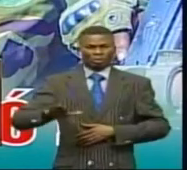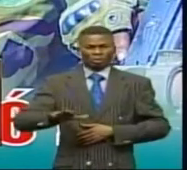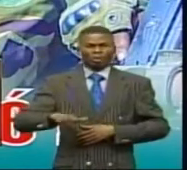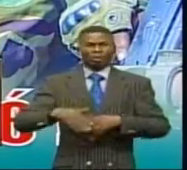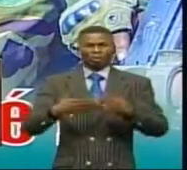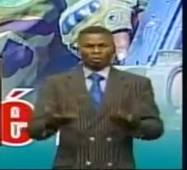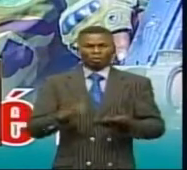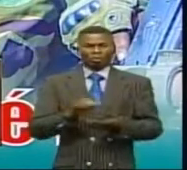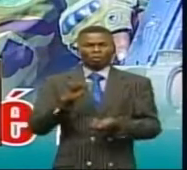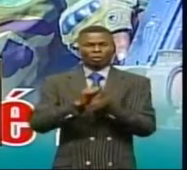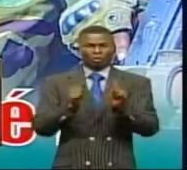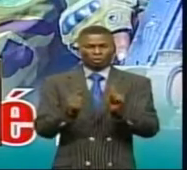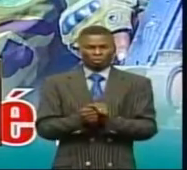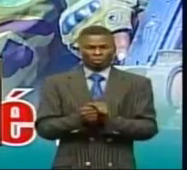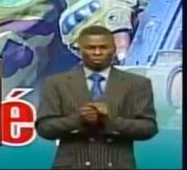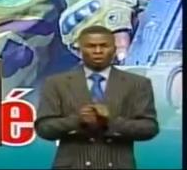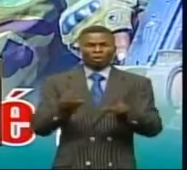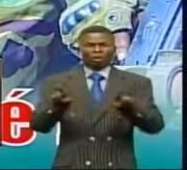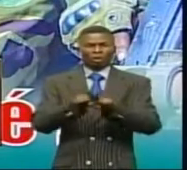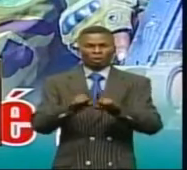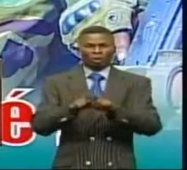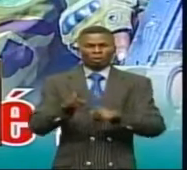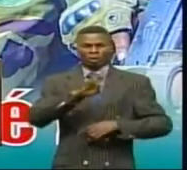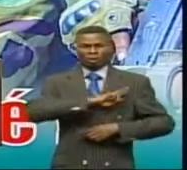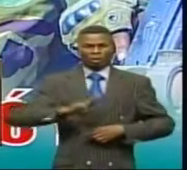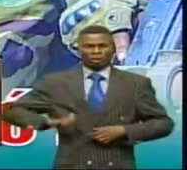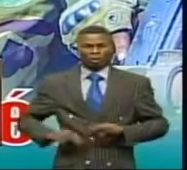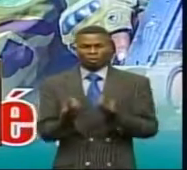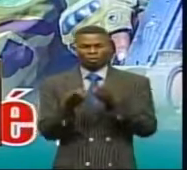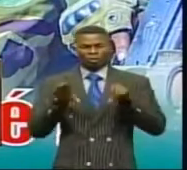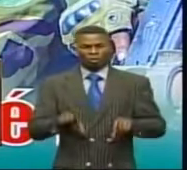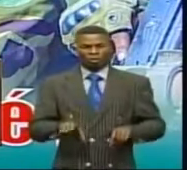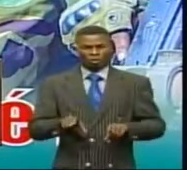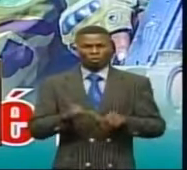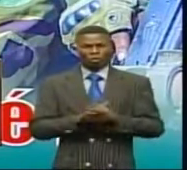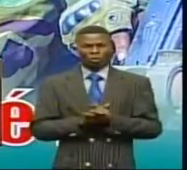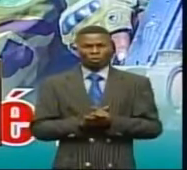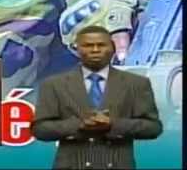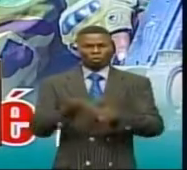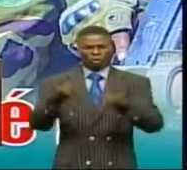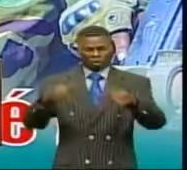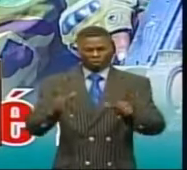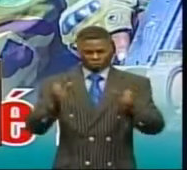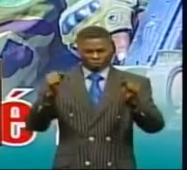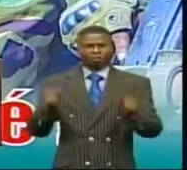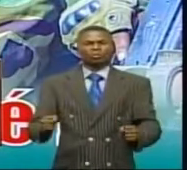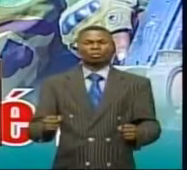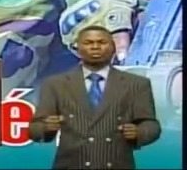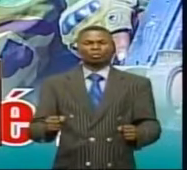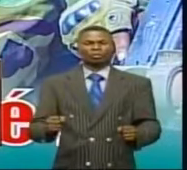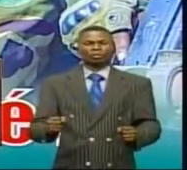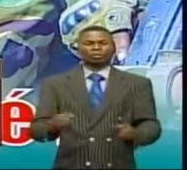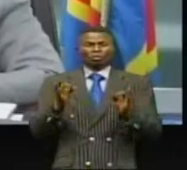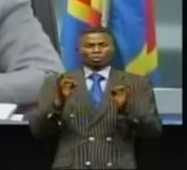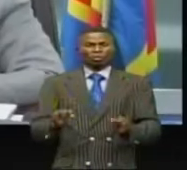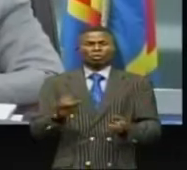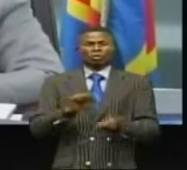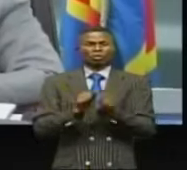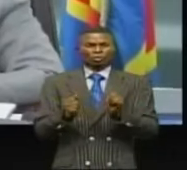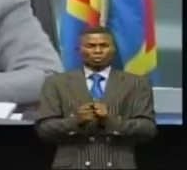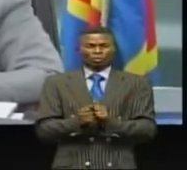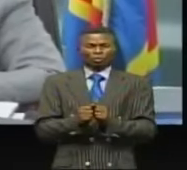la situation macroéconomique de la République démocratique du Congo est restée stable, quoique les effets de contre-coup